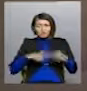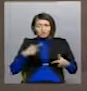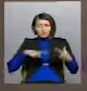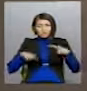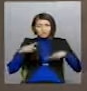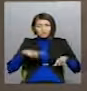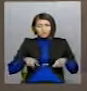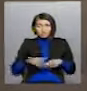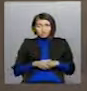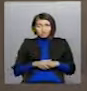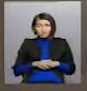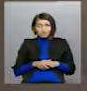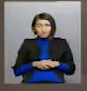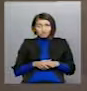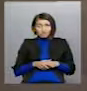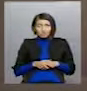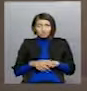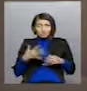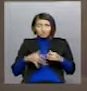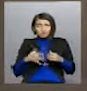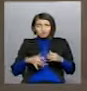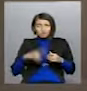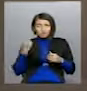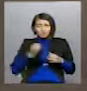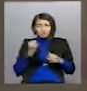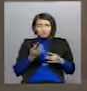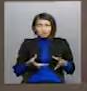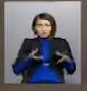қоластынан шығады. Солар бірінші дәріс береді,